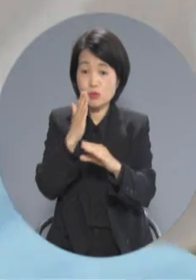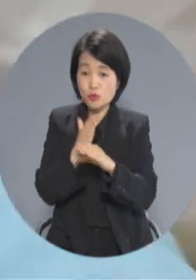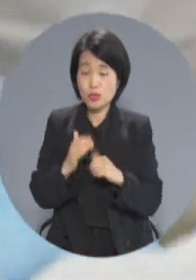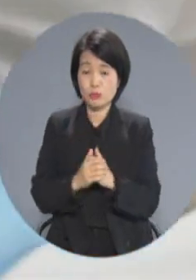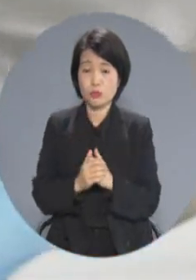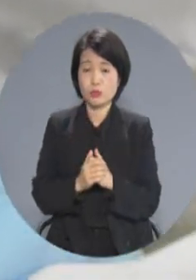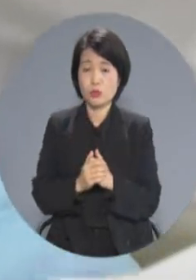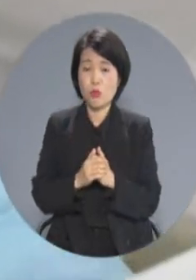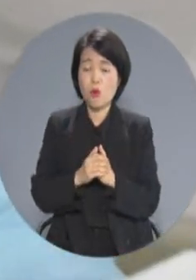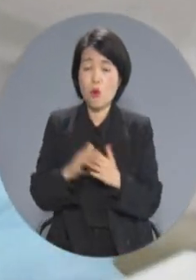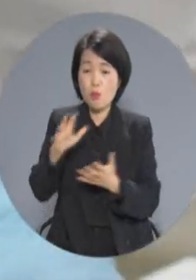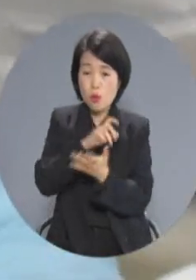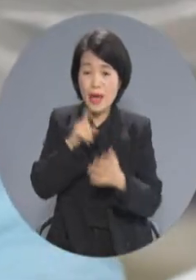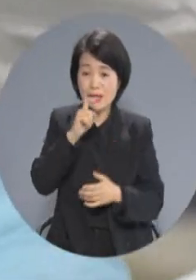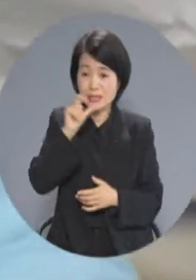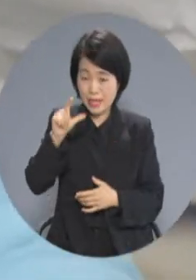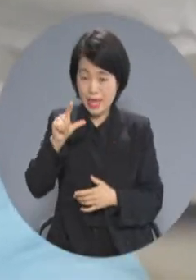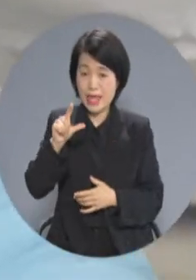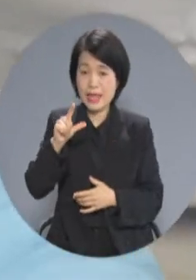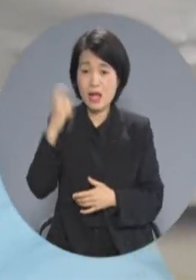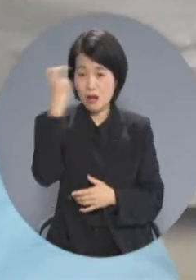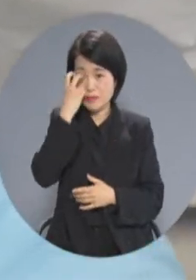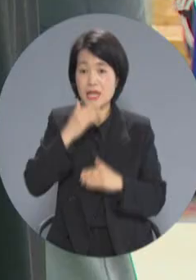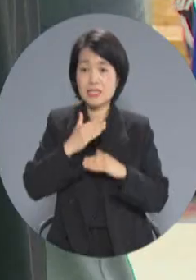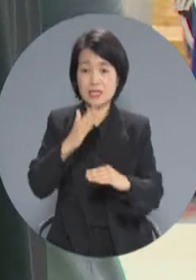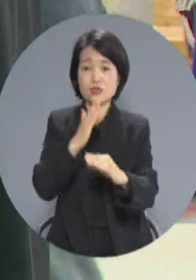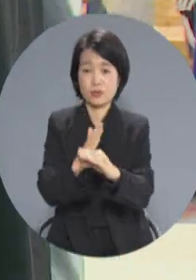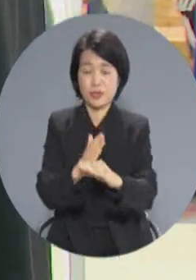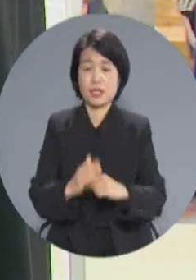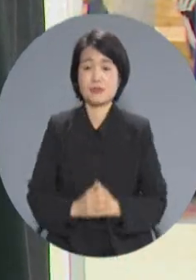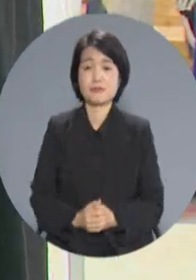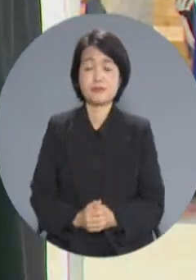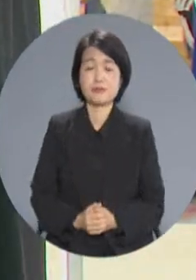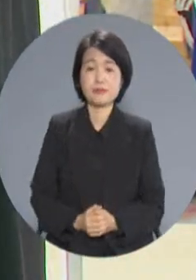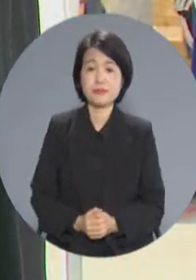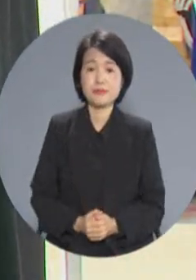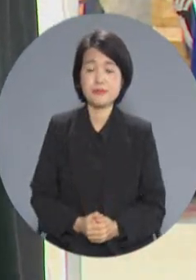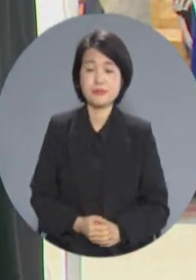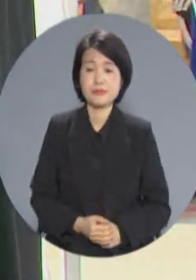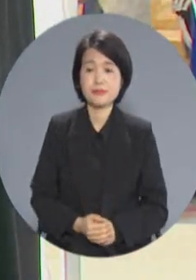오미크론 재조합 변이 바이러스 검사를 진행하고 있습니다. MBC 뉴스 양정은입니다.